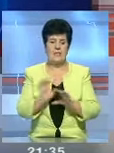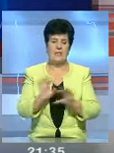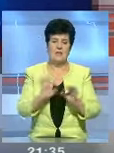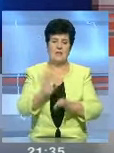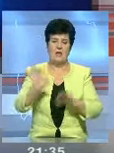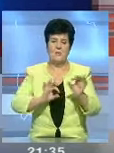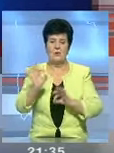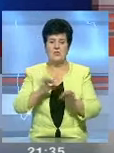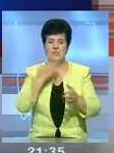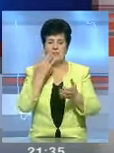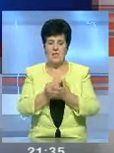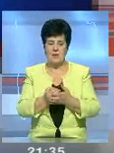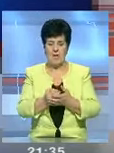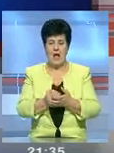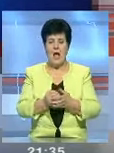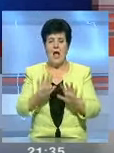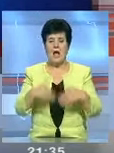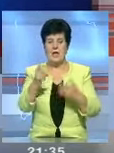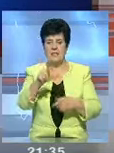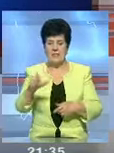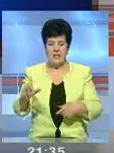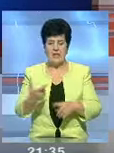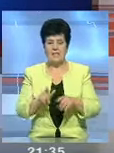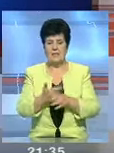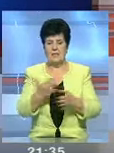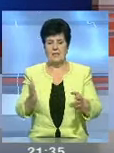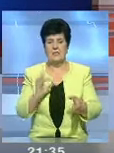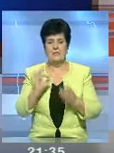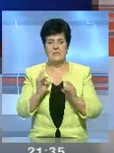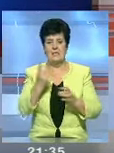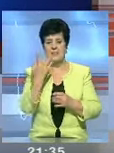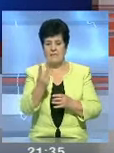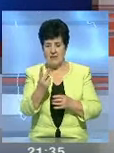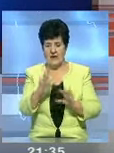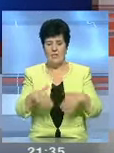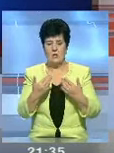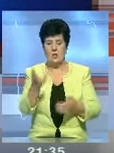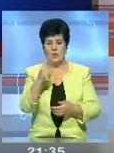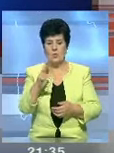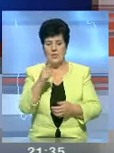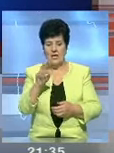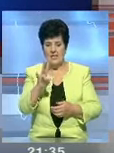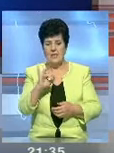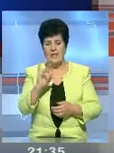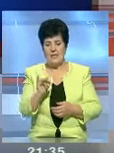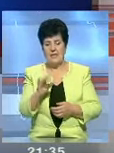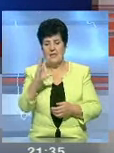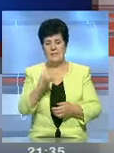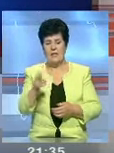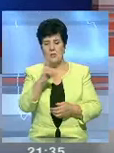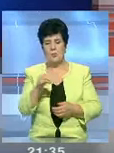своим кандидатам им нужным. И вот они вам вывели в финал две кандидатуры, Дадон и Санду, те кандидатуры,